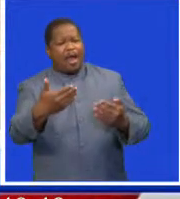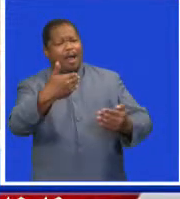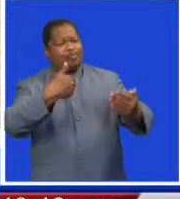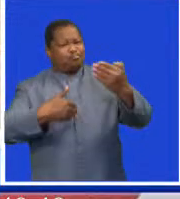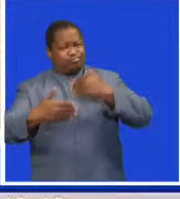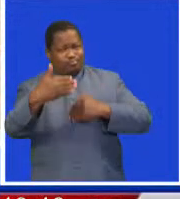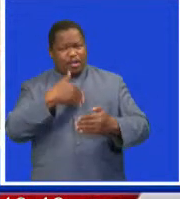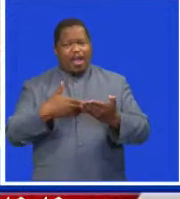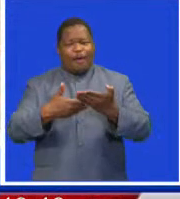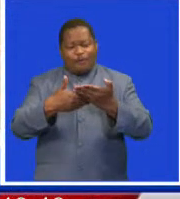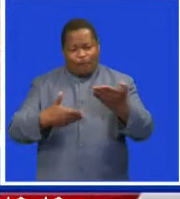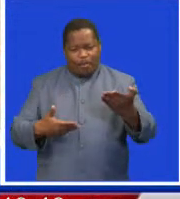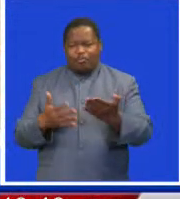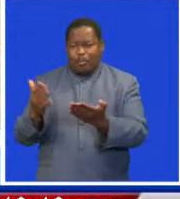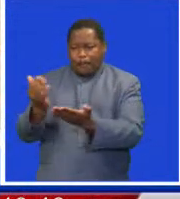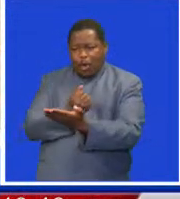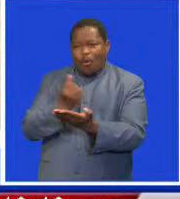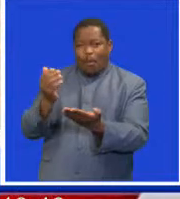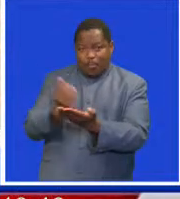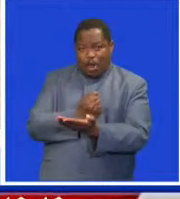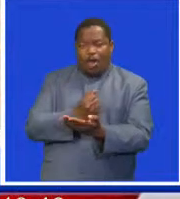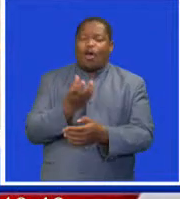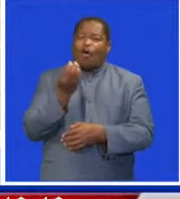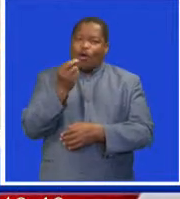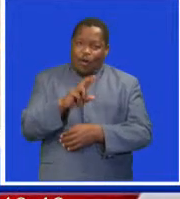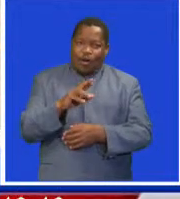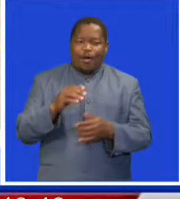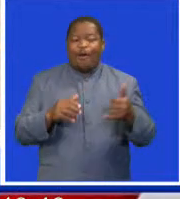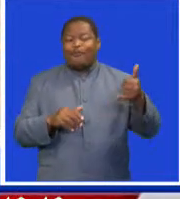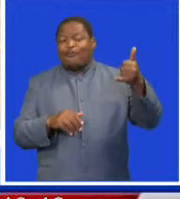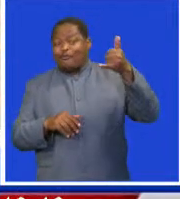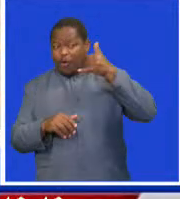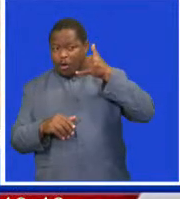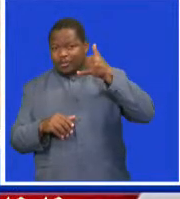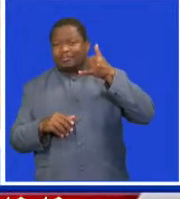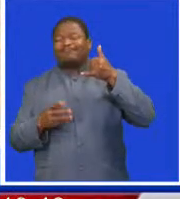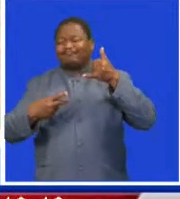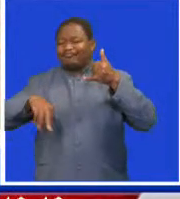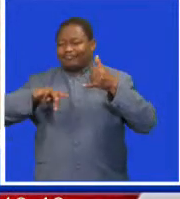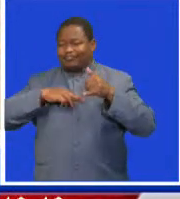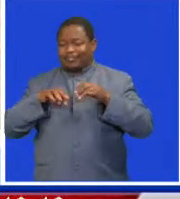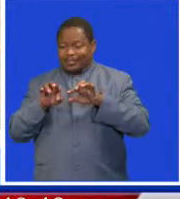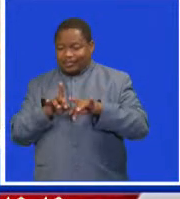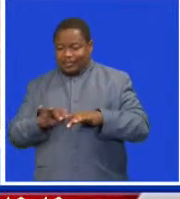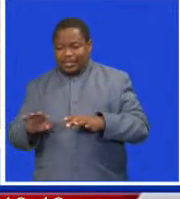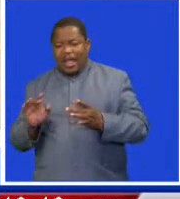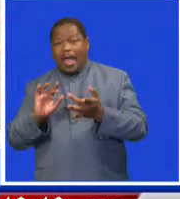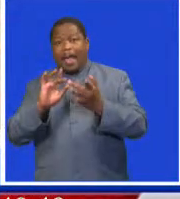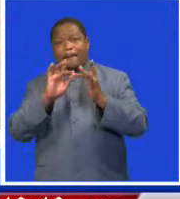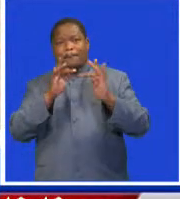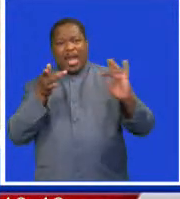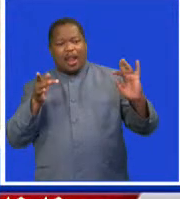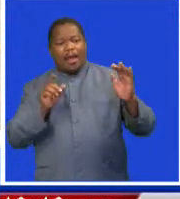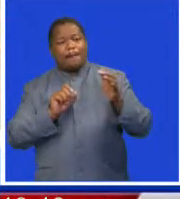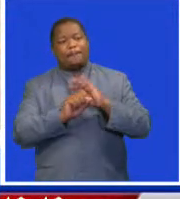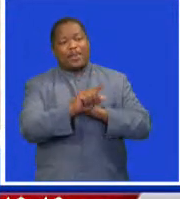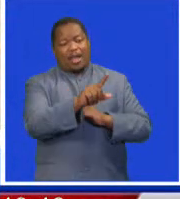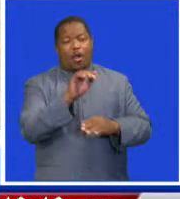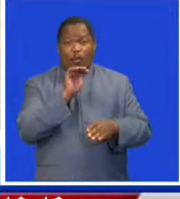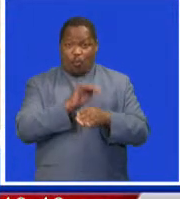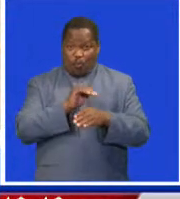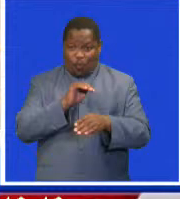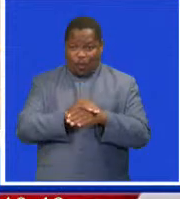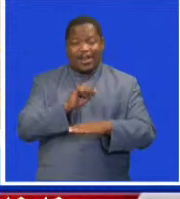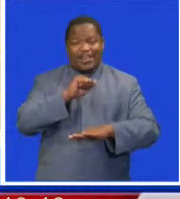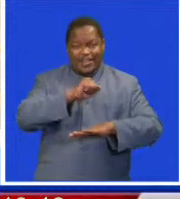ke ushayela ucingo sikhone ukuthi sikuthumelele ngoba siyakhuthatha naloko ukuthi ulithole libe electronically